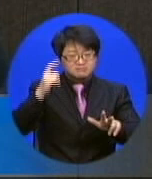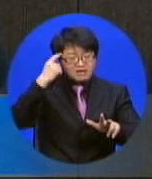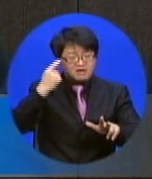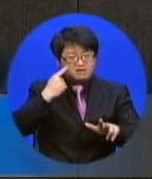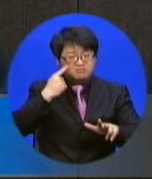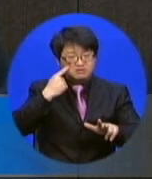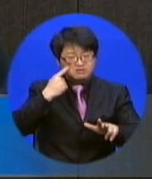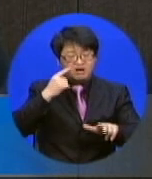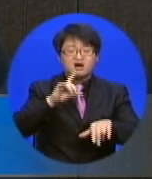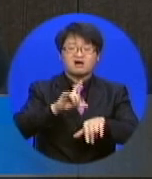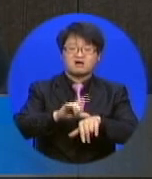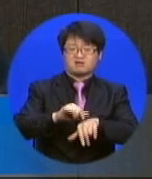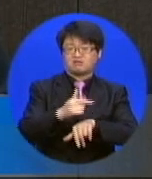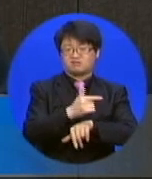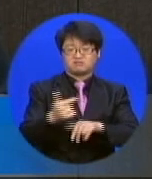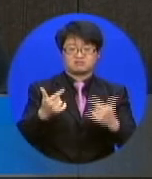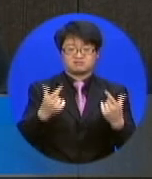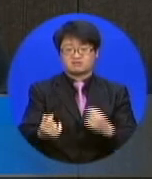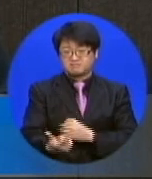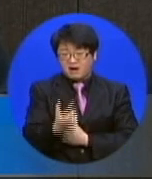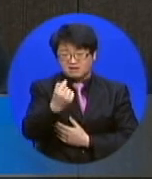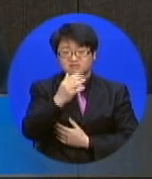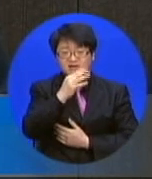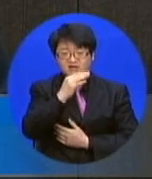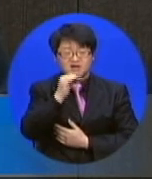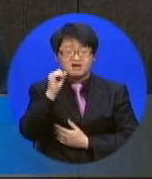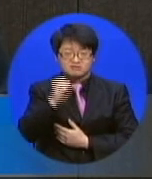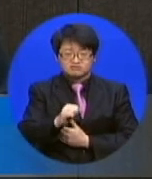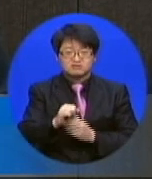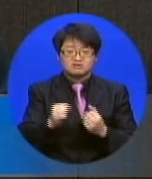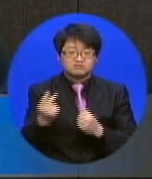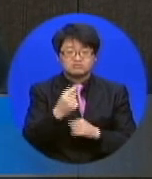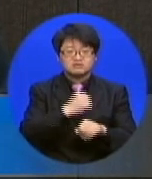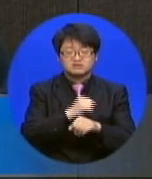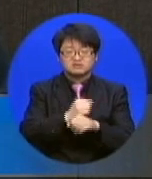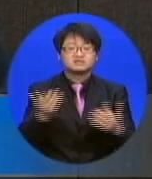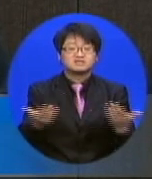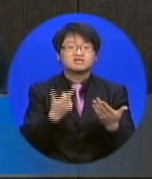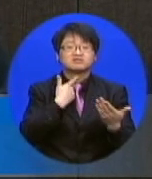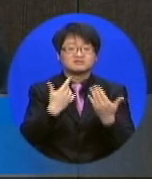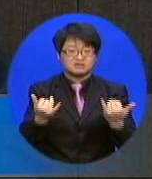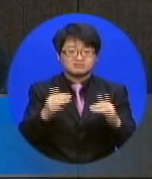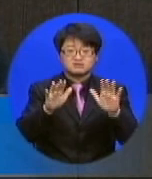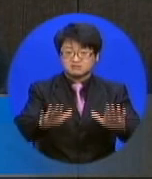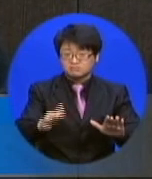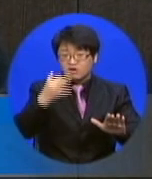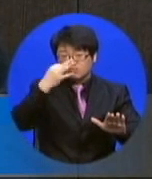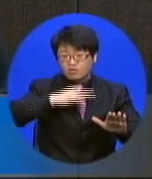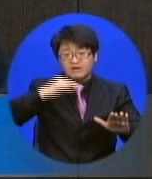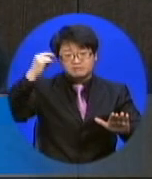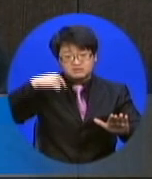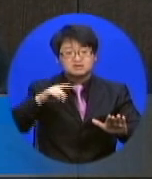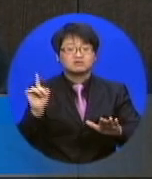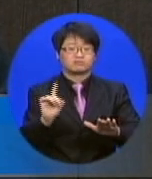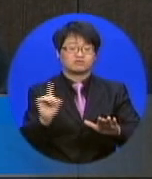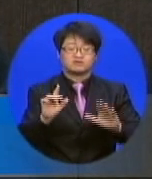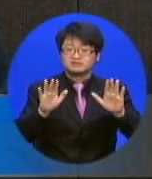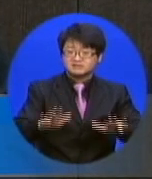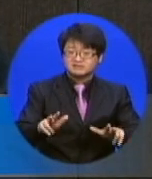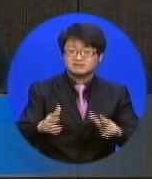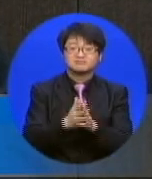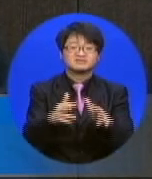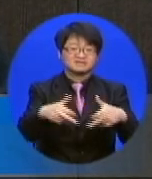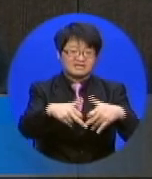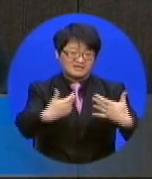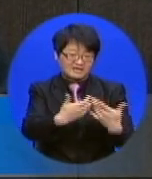생각하니까 세월이 이렇게 빠르기도 하고 어떻게 보면 그 임직원들이 지금 그래도 보람을 느끼는 것은 지금